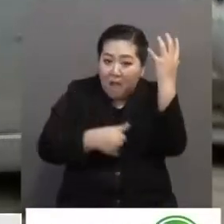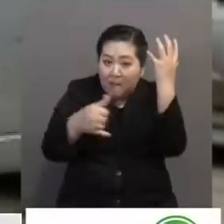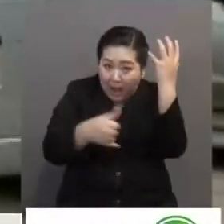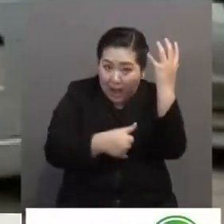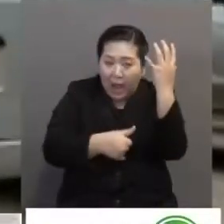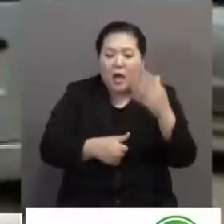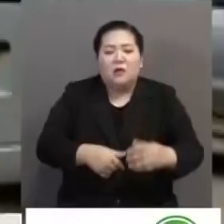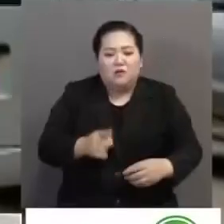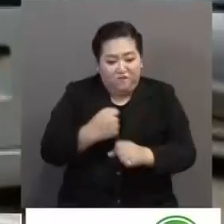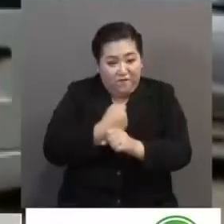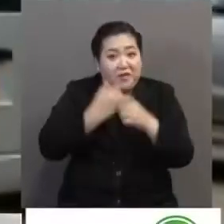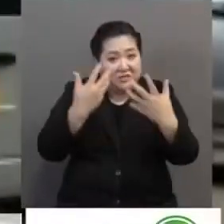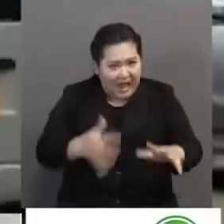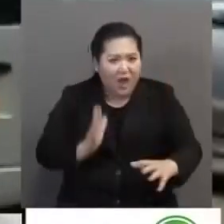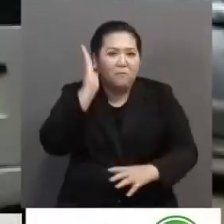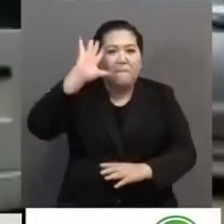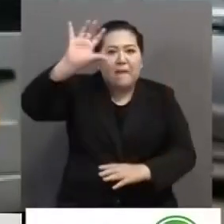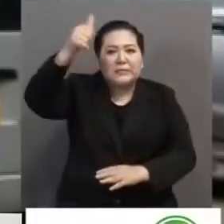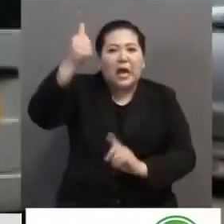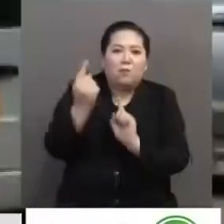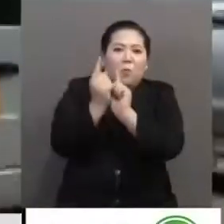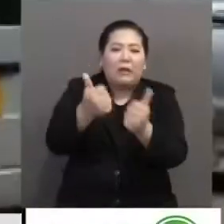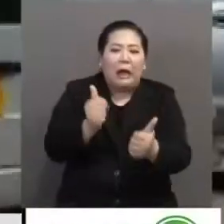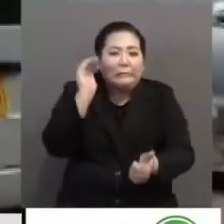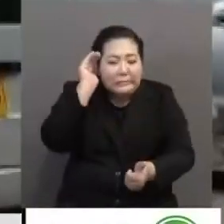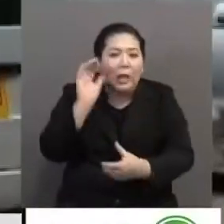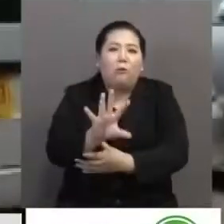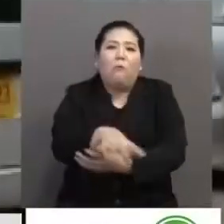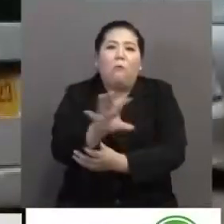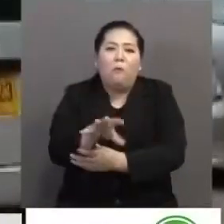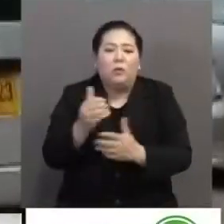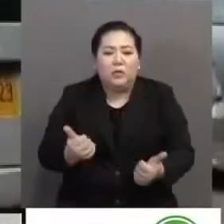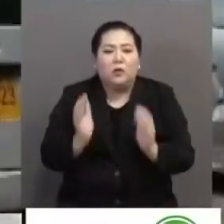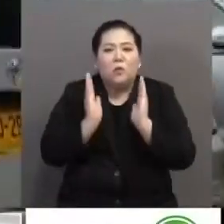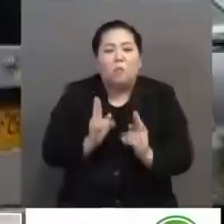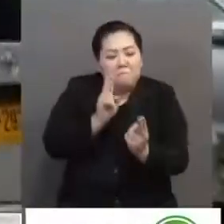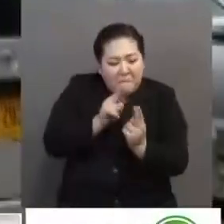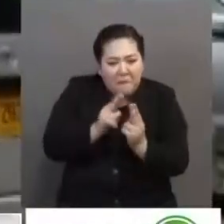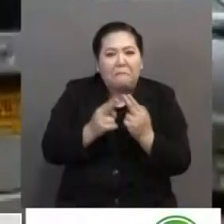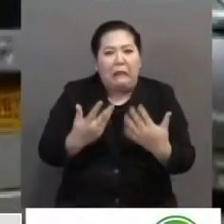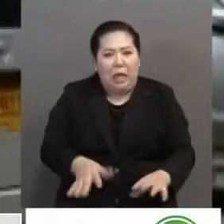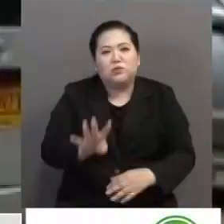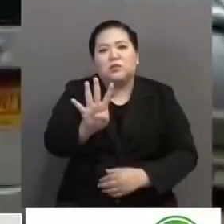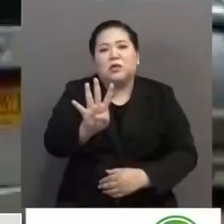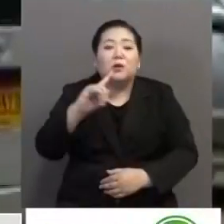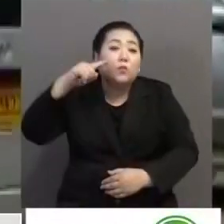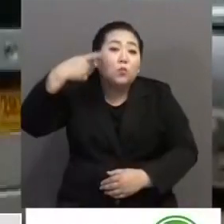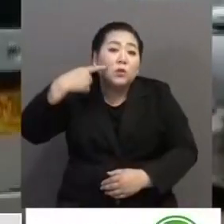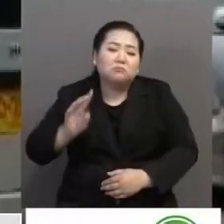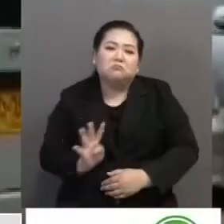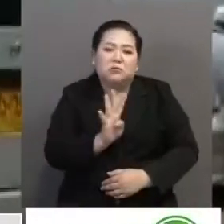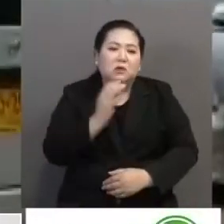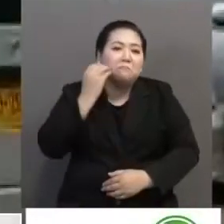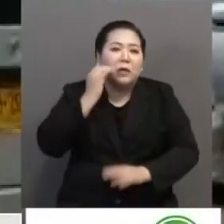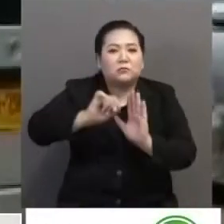ในพื้นที่อำเภอเขาค้อจังหวัดเพชรบูรณ์ล่าสุดคุณผู้ชมวันนี้ค่ะกลุ่มผู้เสียหายเป็นผู้หญิงจำนวน4คนนะคะเดินทางมาจากจังหวั